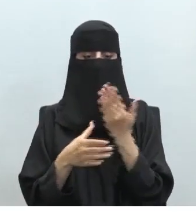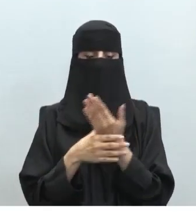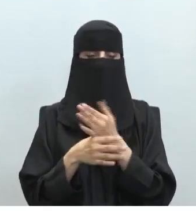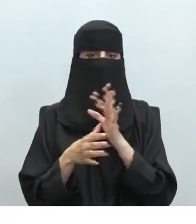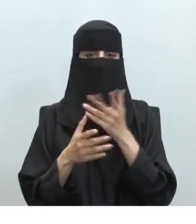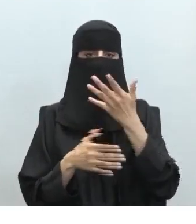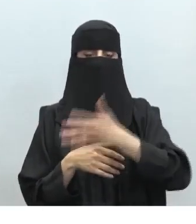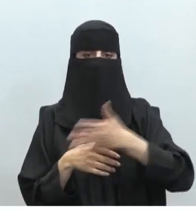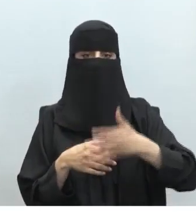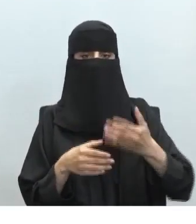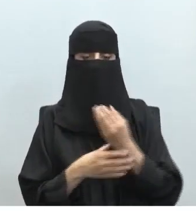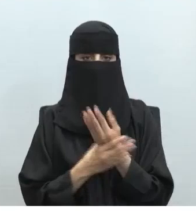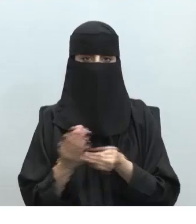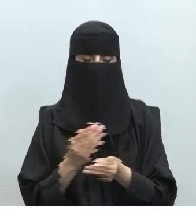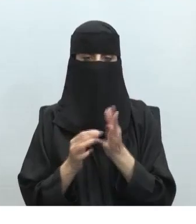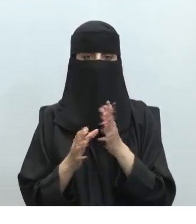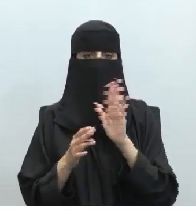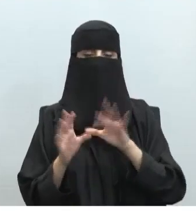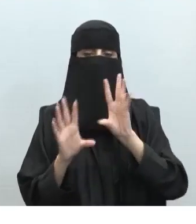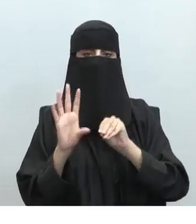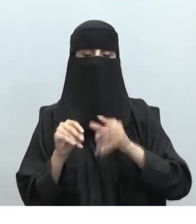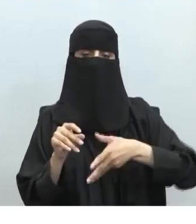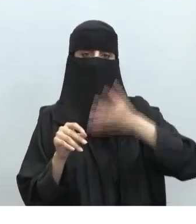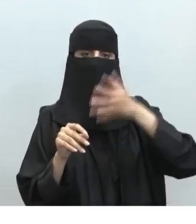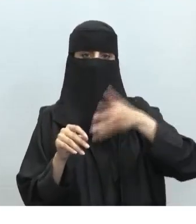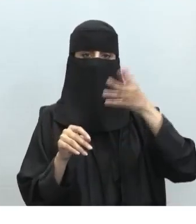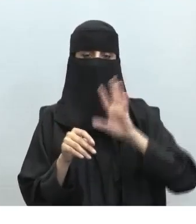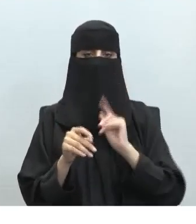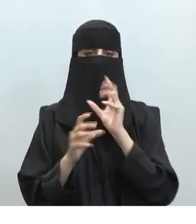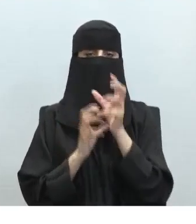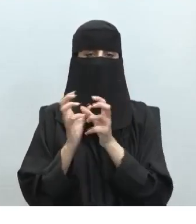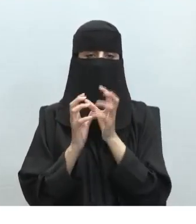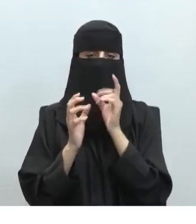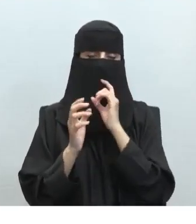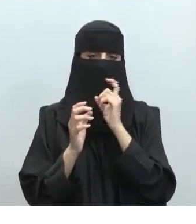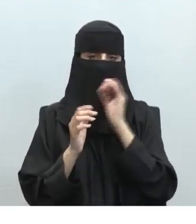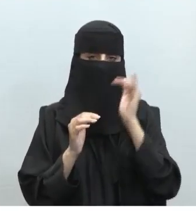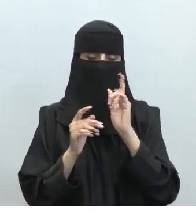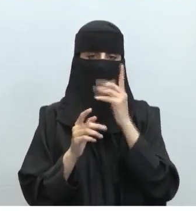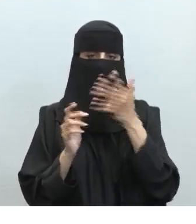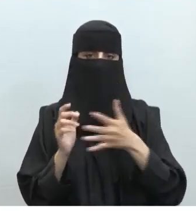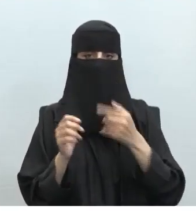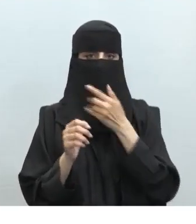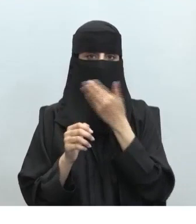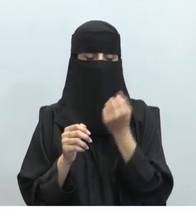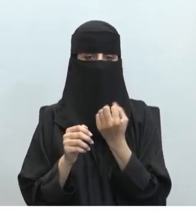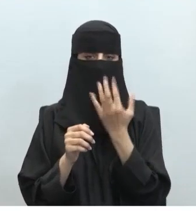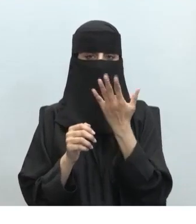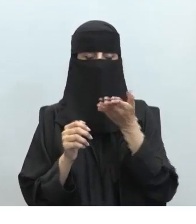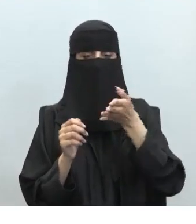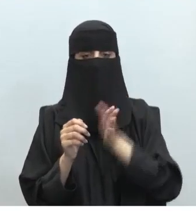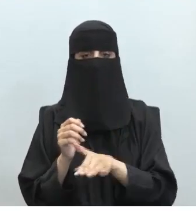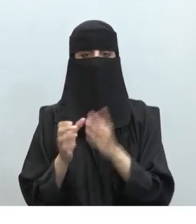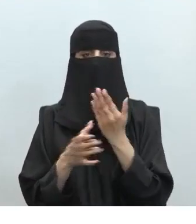تحدث لدى الاطفال ولكن من الممكن ان تحدث لدى البالغين واثرها يكون اقل ولكن الاطفال قد لا يتجاوز عمر الخمس سنوات ست